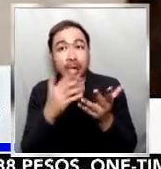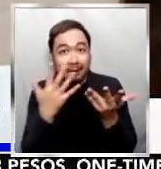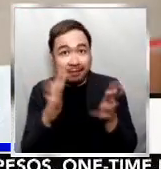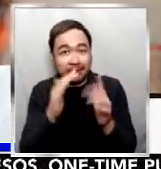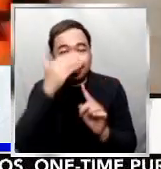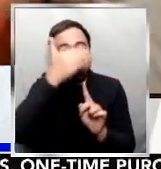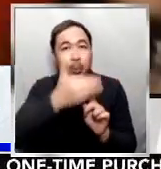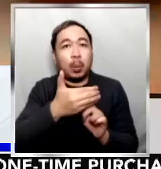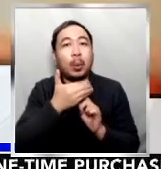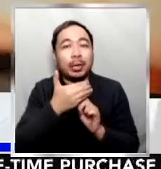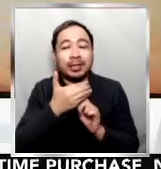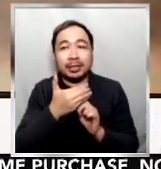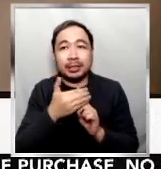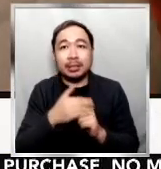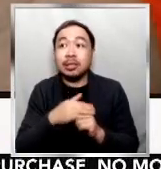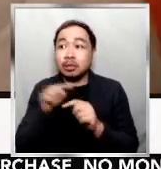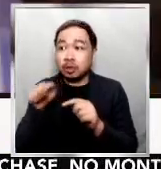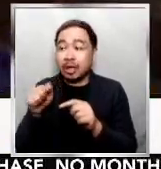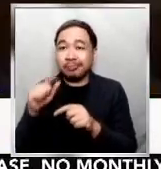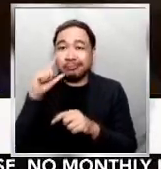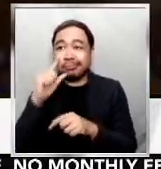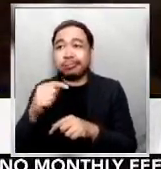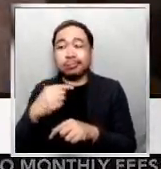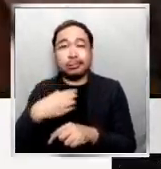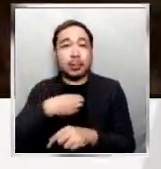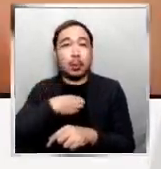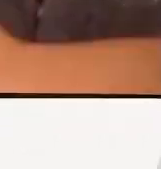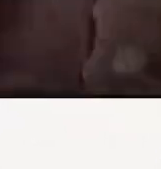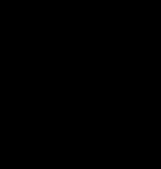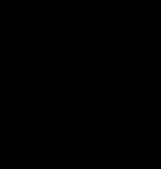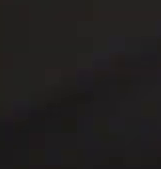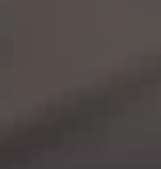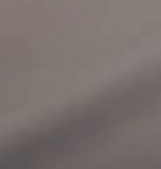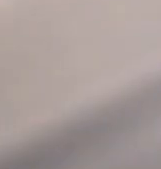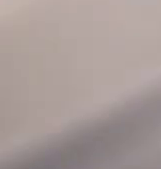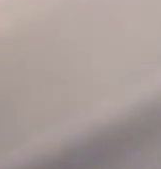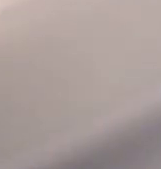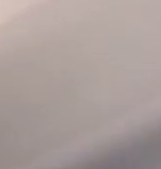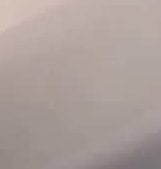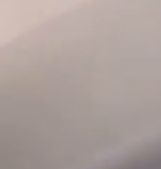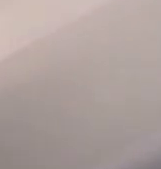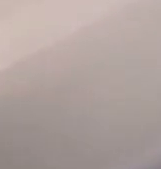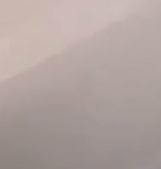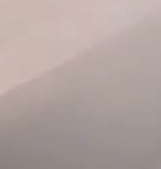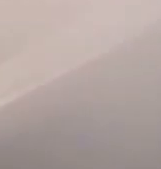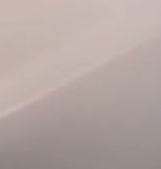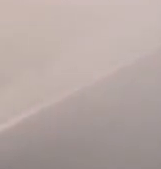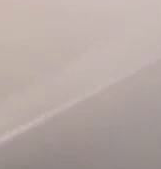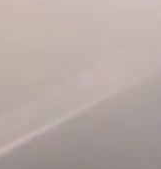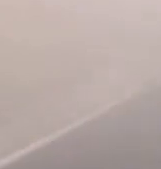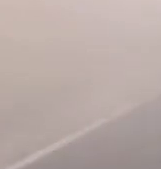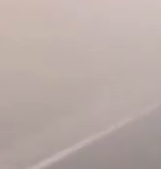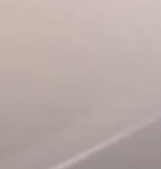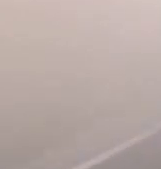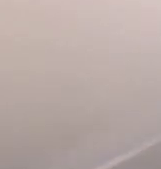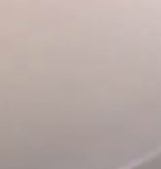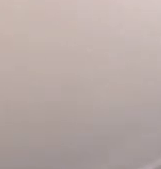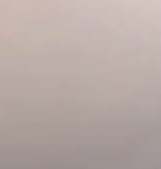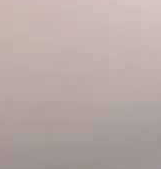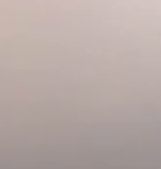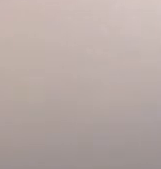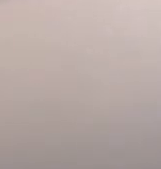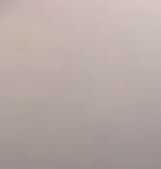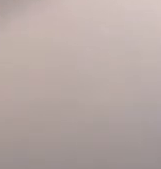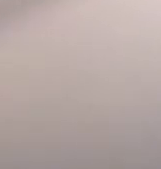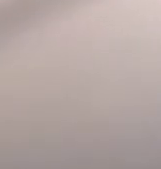handler. John Consulta, Nakatutok, 24 Horas. Hindi natutulog ang mga balita. Kaya para sa